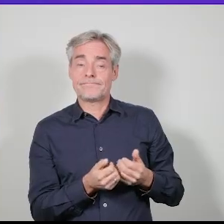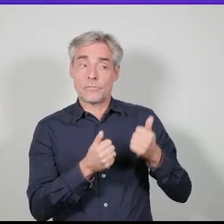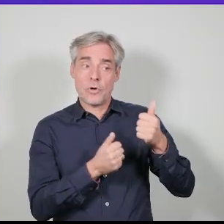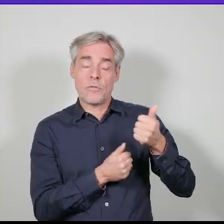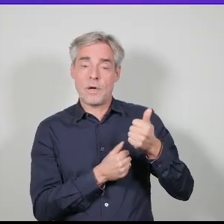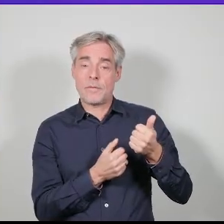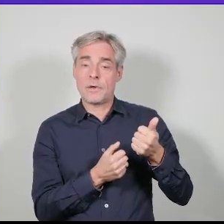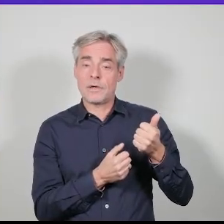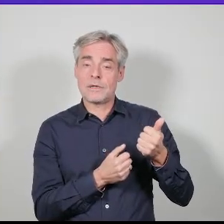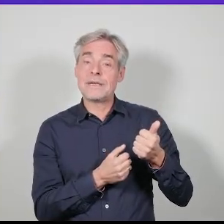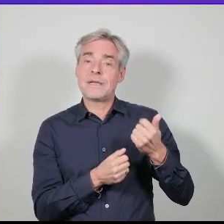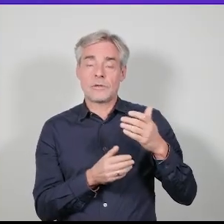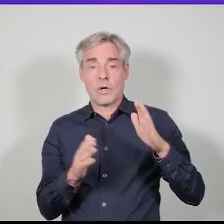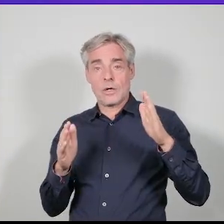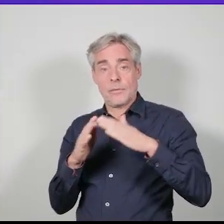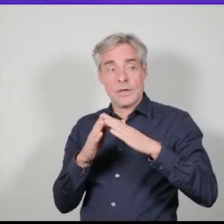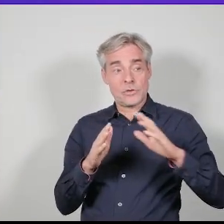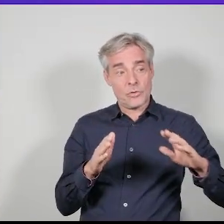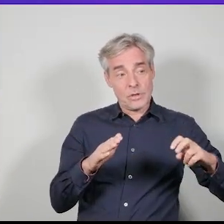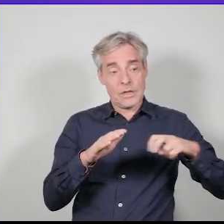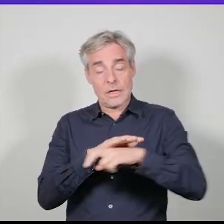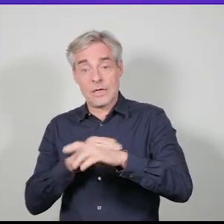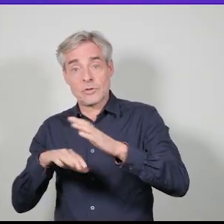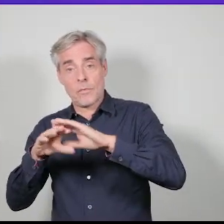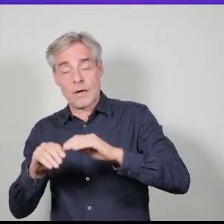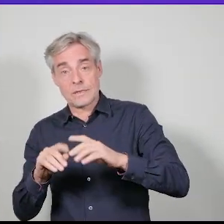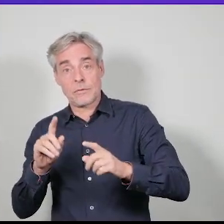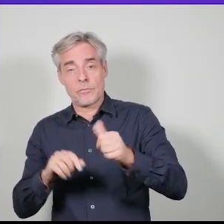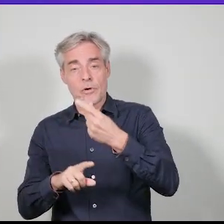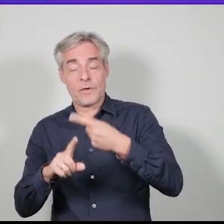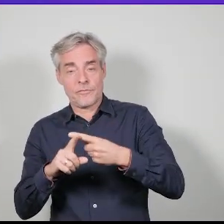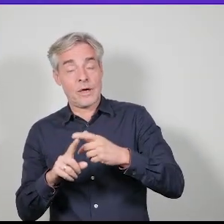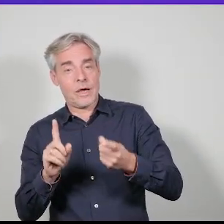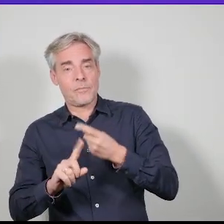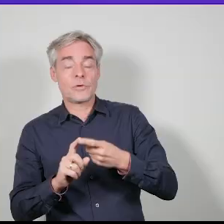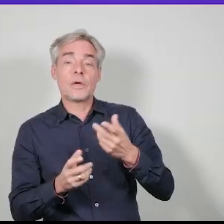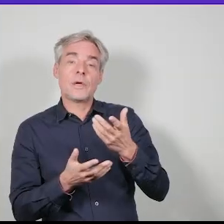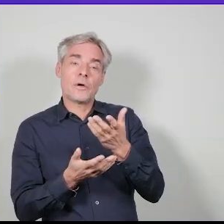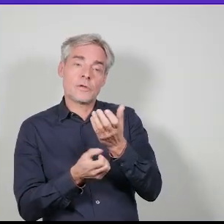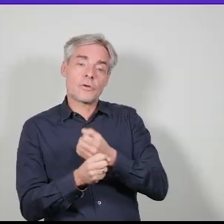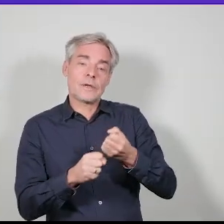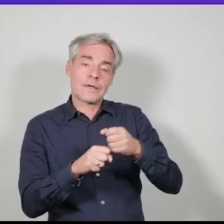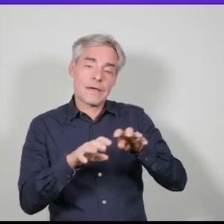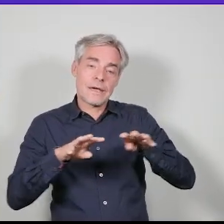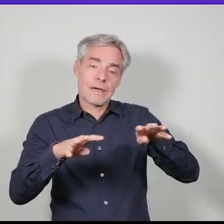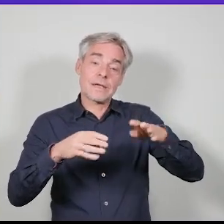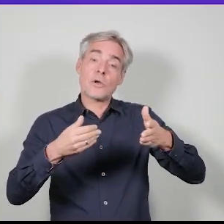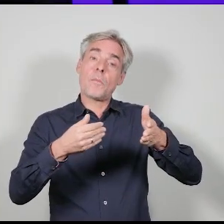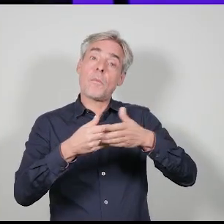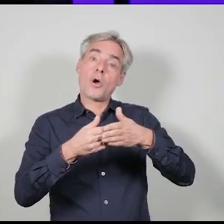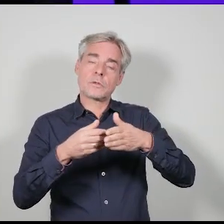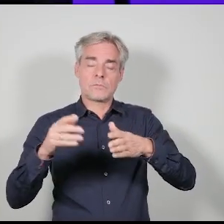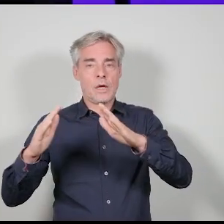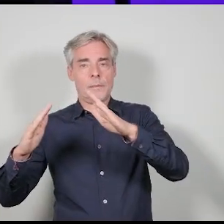rendaient aussi, ça a été dit, à domicile. La première fois, c'était important. Et on a mis en place un réseau pour être proche, ça a été dit aussi, pour